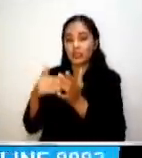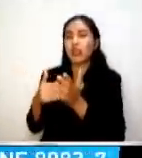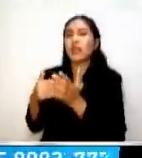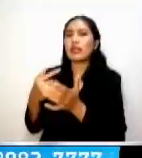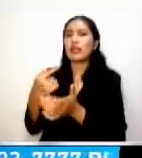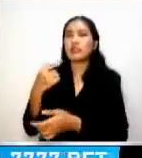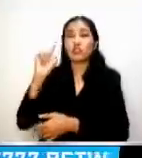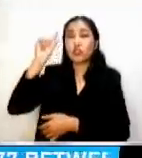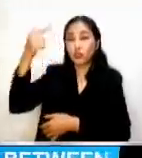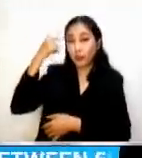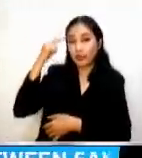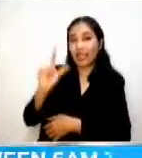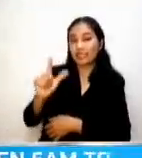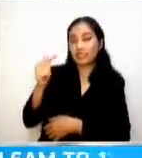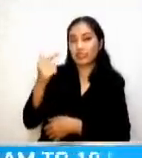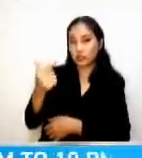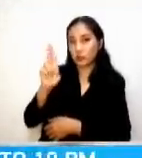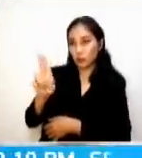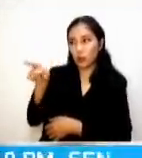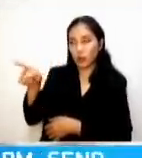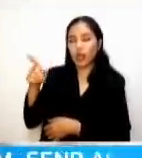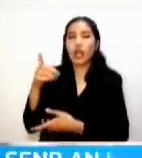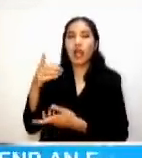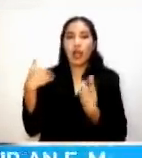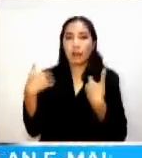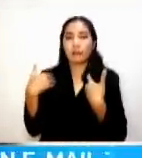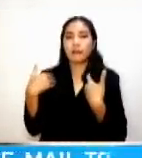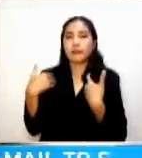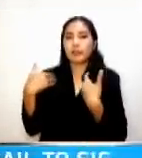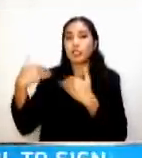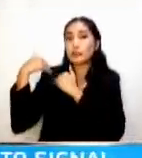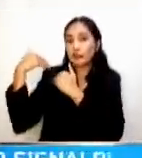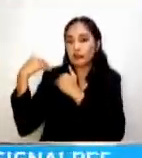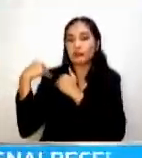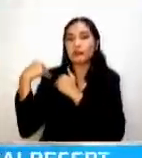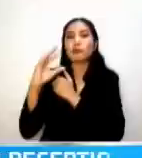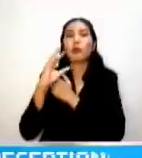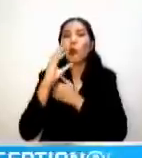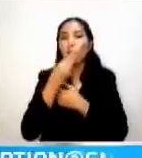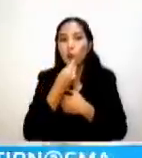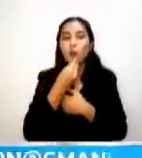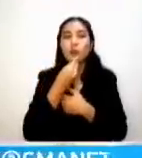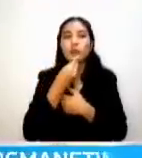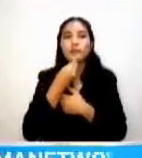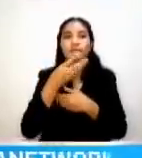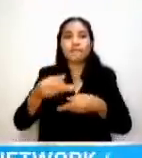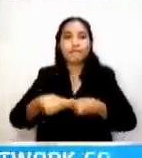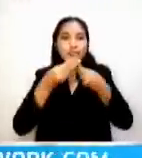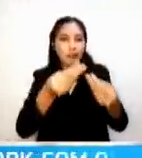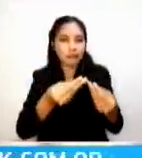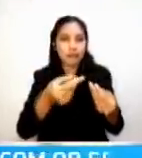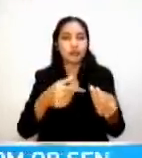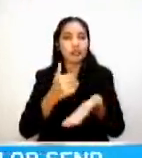the full discretion in identifying kung sino po yung kanilang bibigyang prioridad para po dito sa ayuda mula